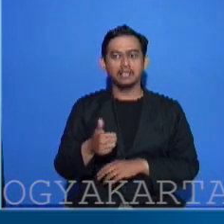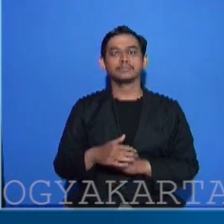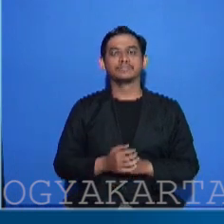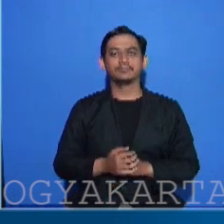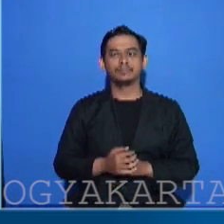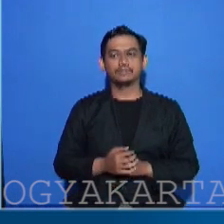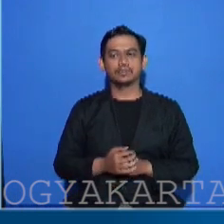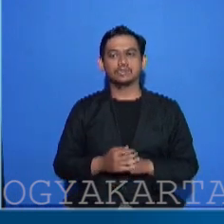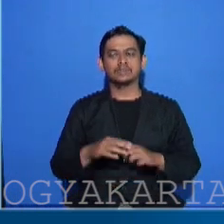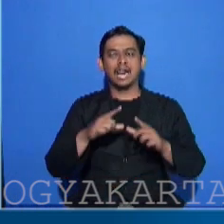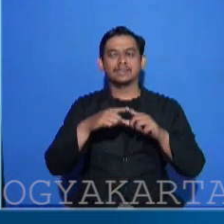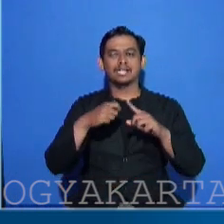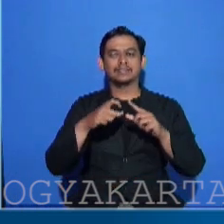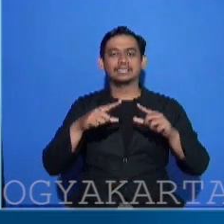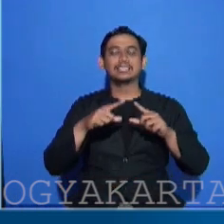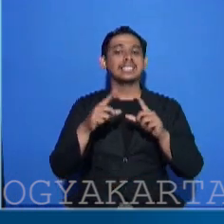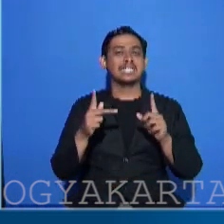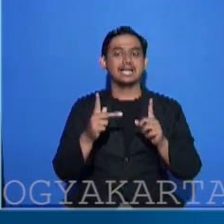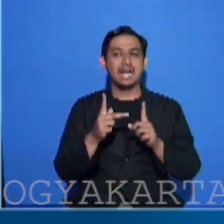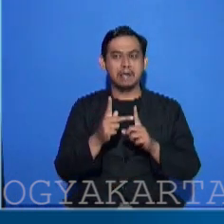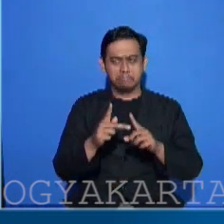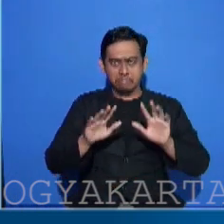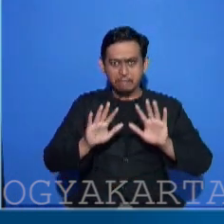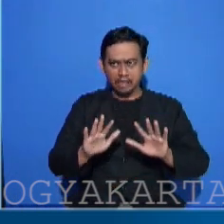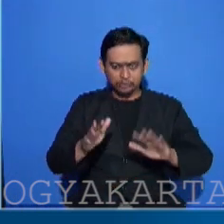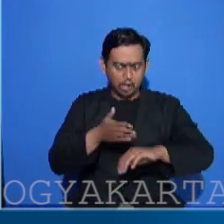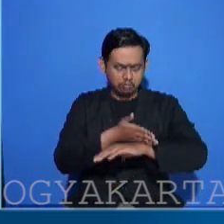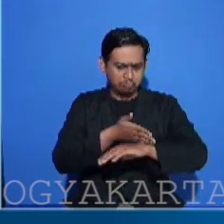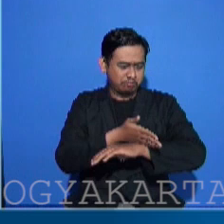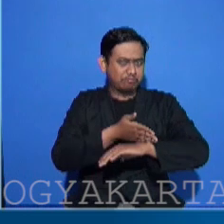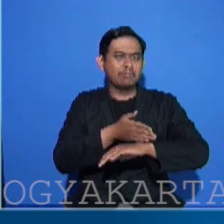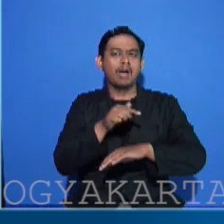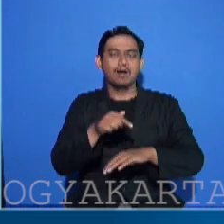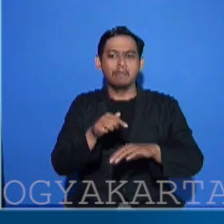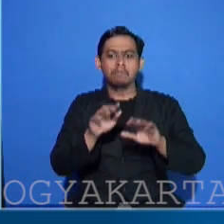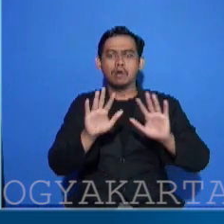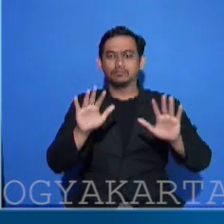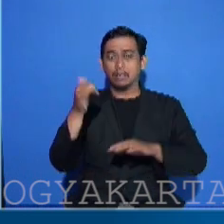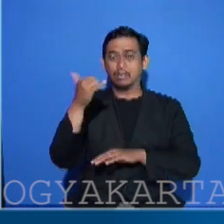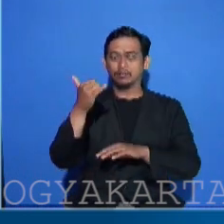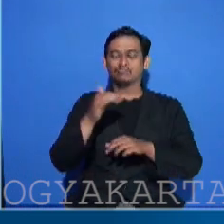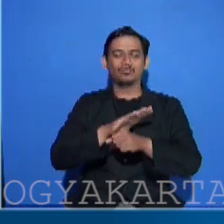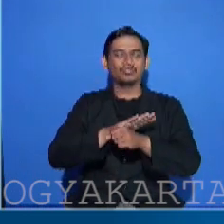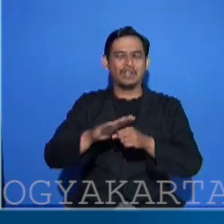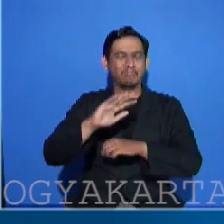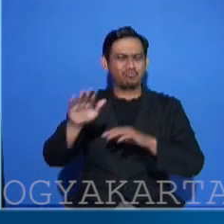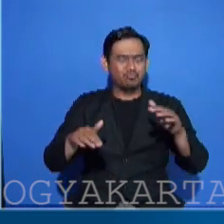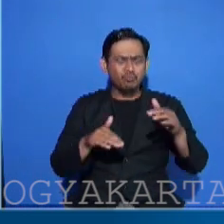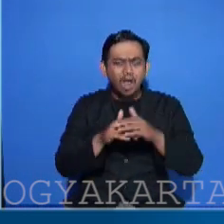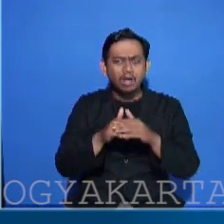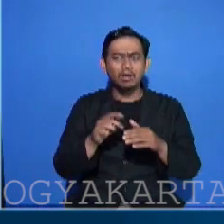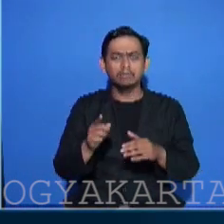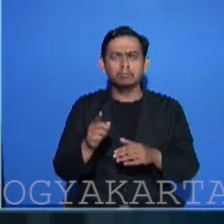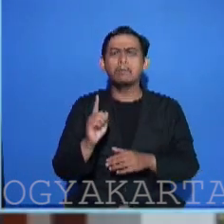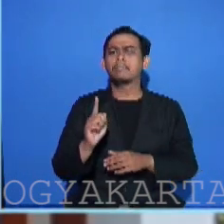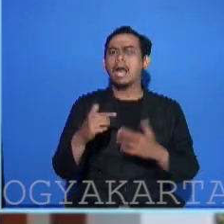Nazar sedekah kemudian kurban sendiri sangat banyak sekali dan Jogja saat ini belum bisa memenuhi semua itu kita lebih apa supply